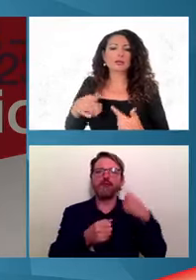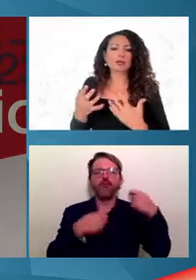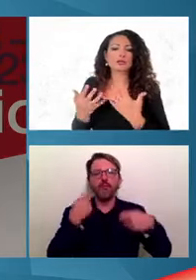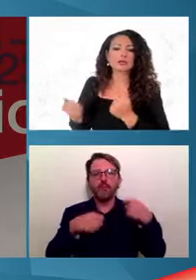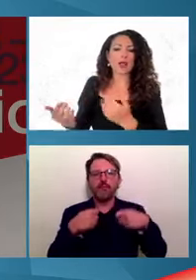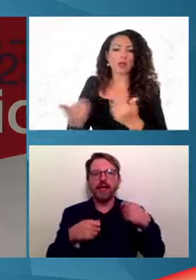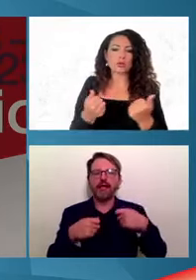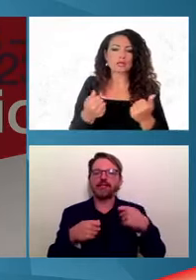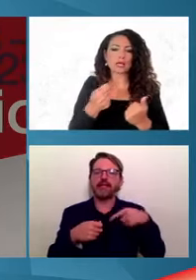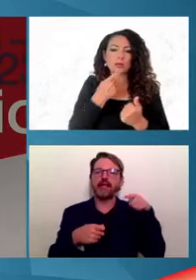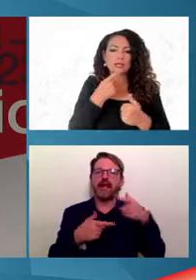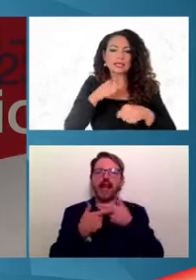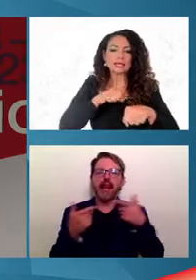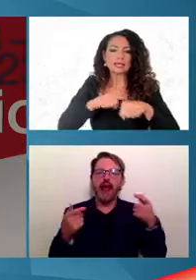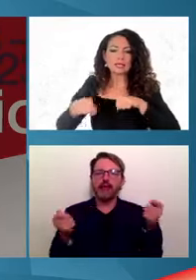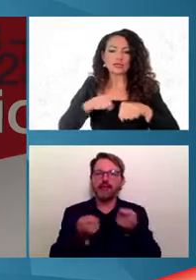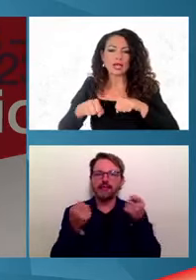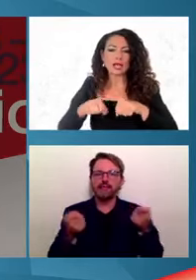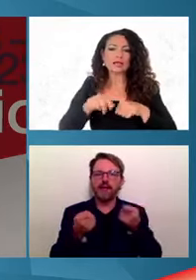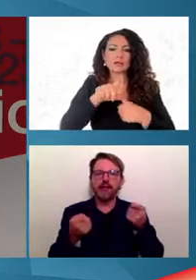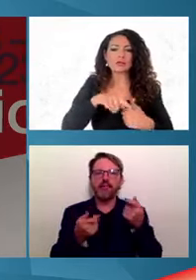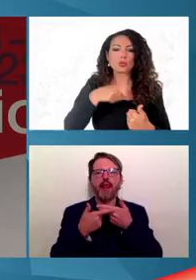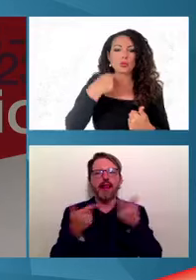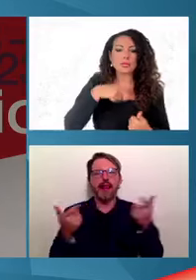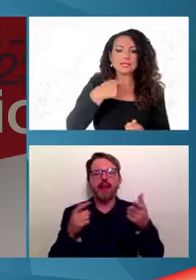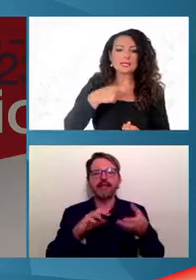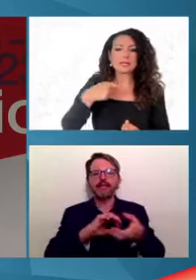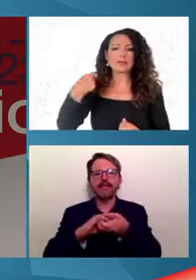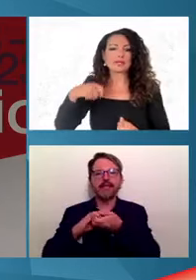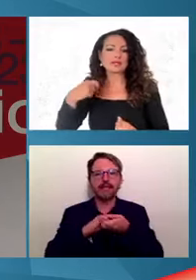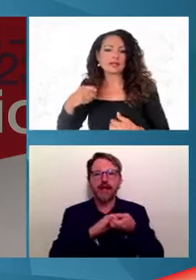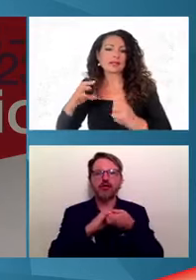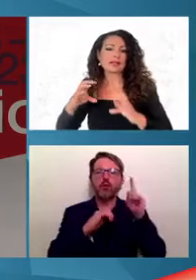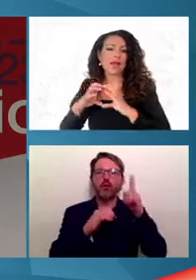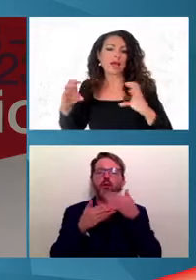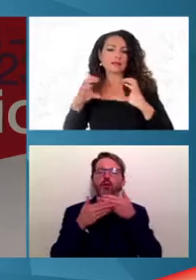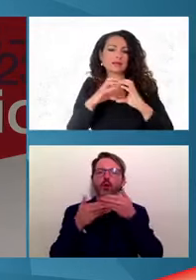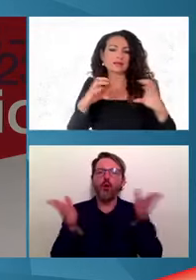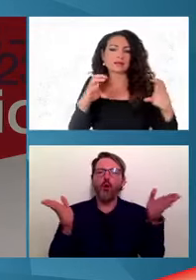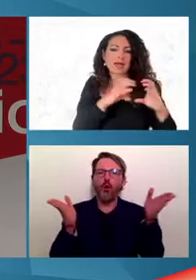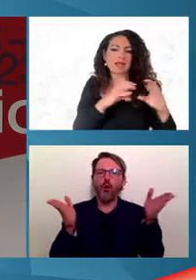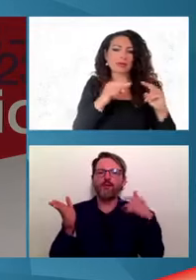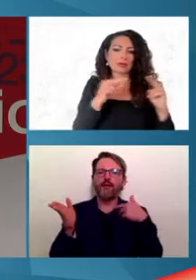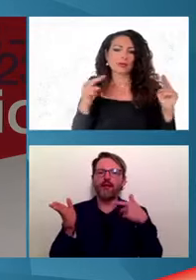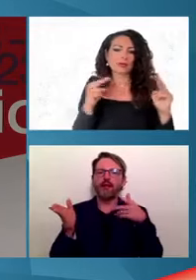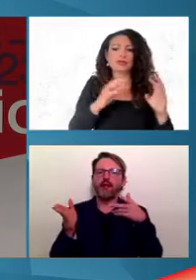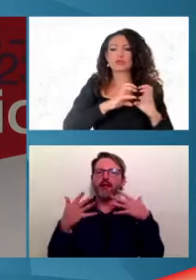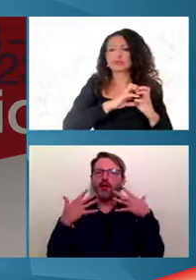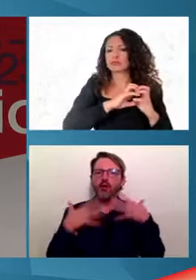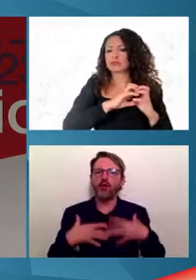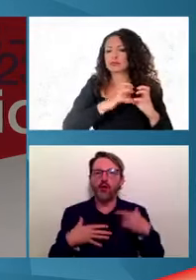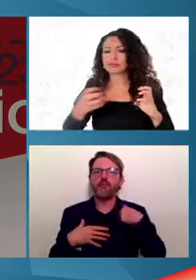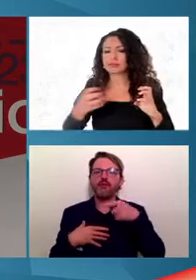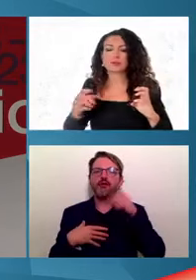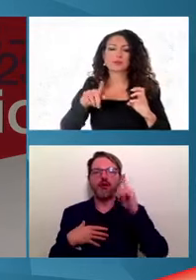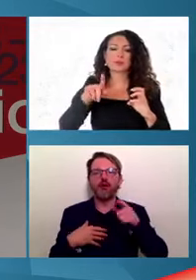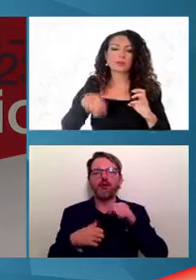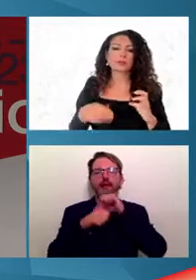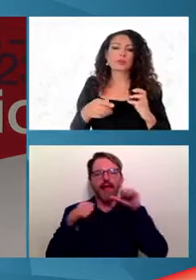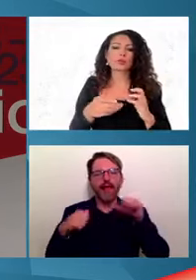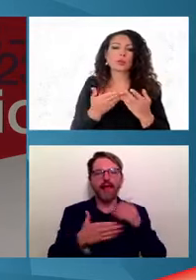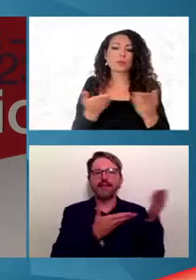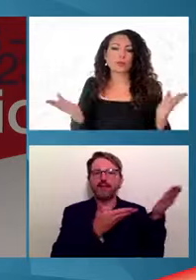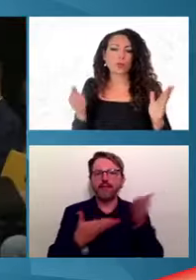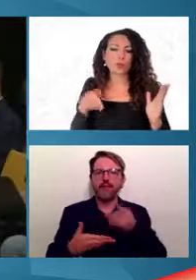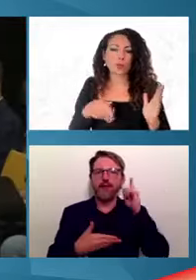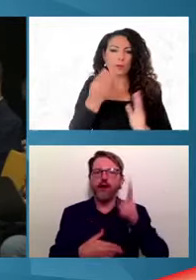der Landesbetriebe, Landesgesellschaften und öffentlichen Körperschaften und natürlich ein sehr herzliches Willkommen auch